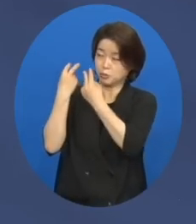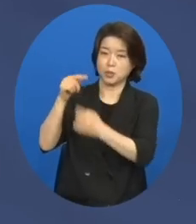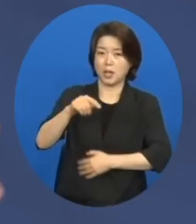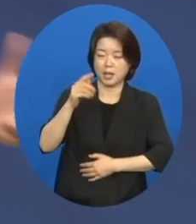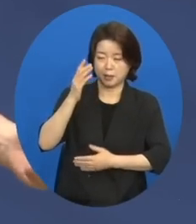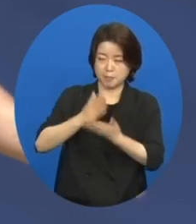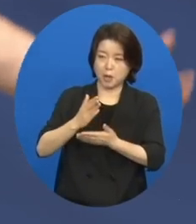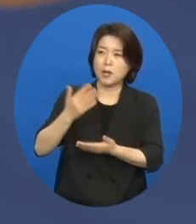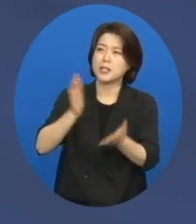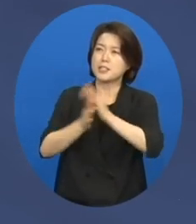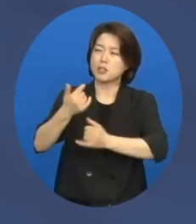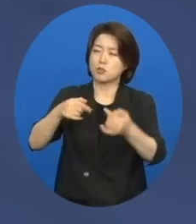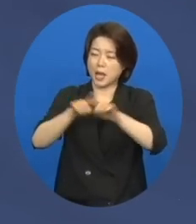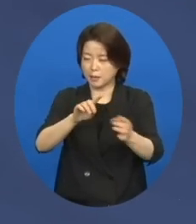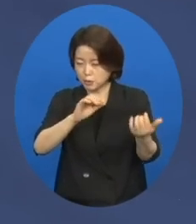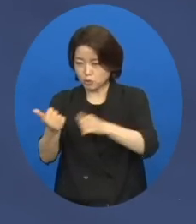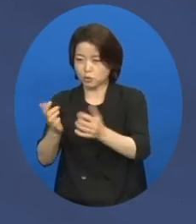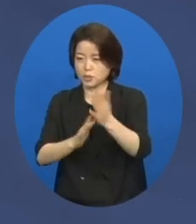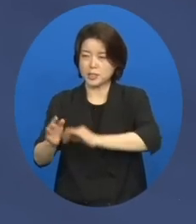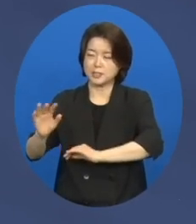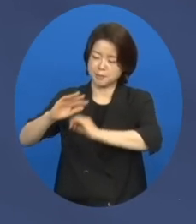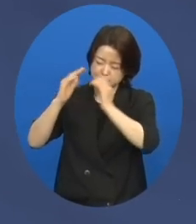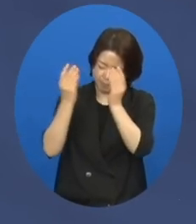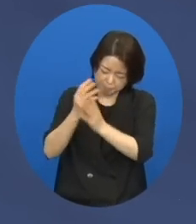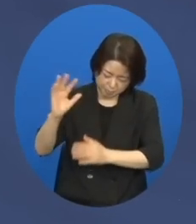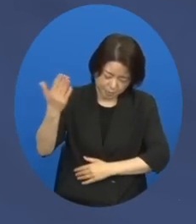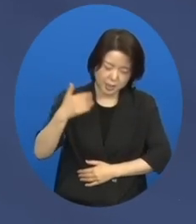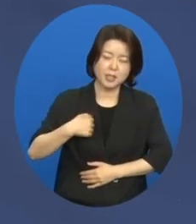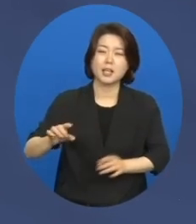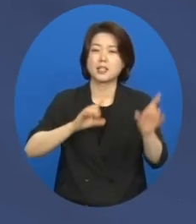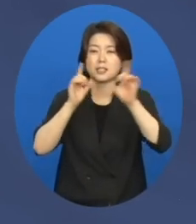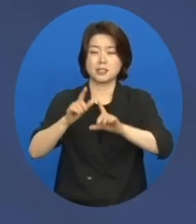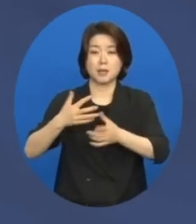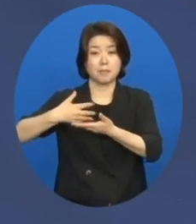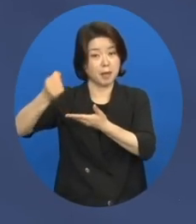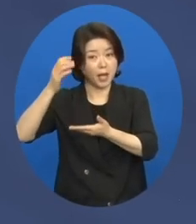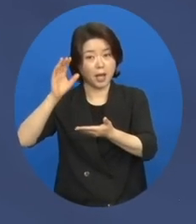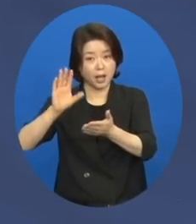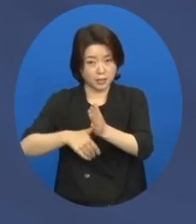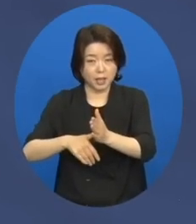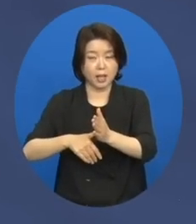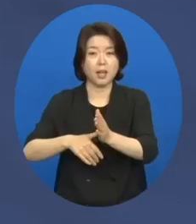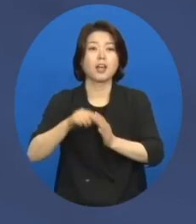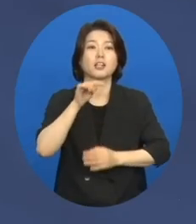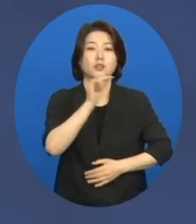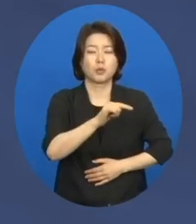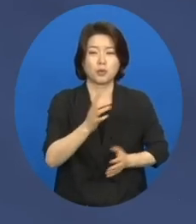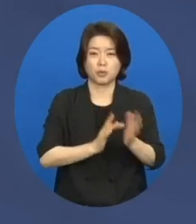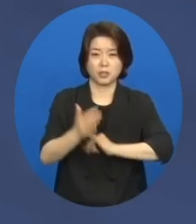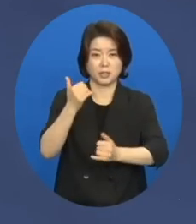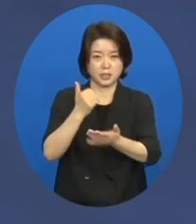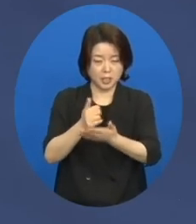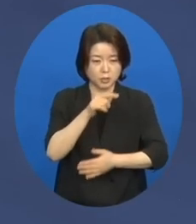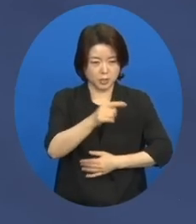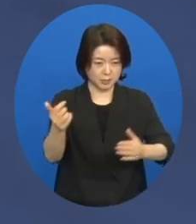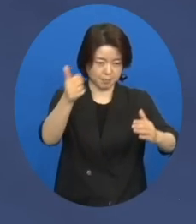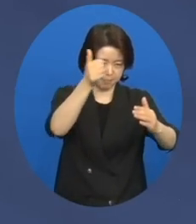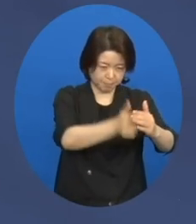죽고 이제는 예수가 전부가 된 이 삶으로 나를 받아들이게 될 때 그때 예수가 너